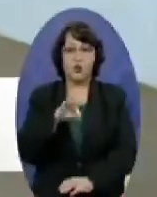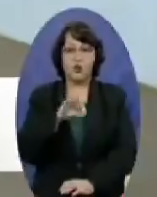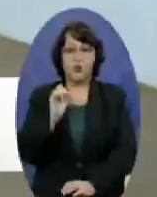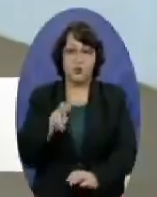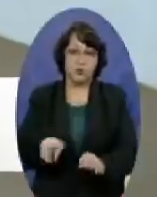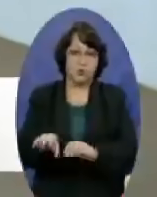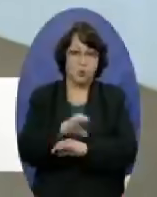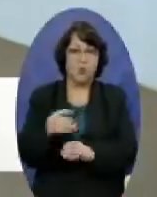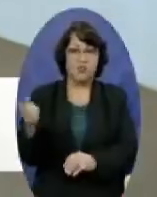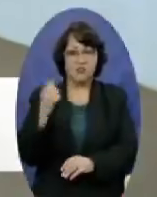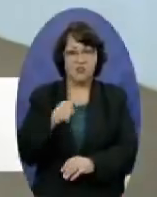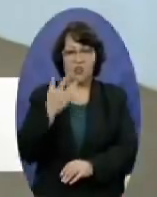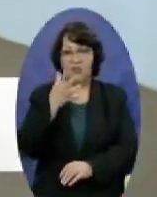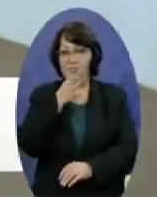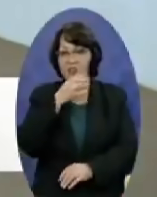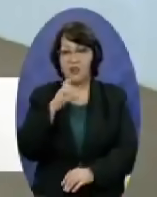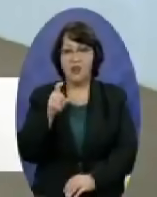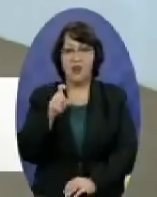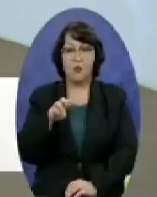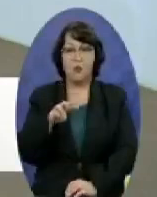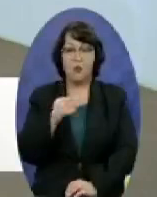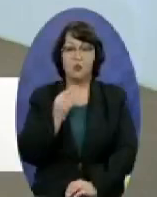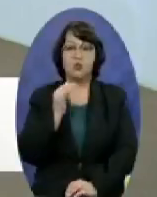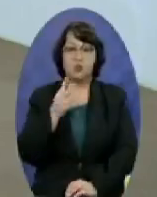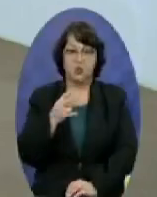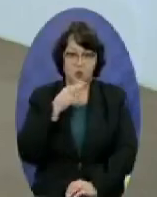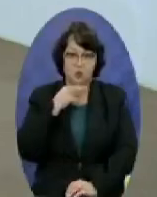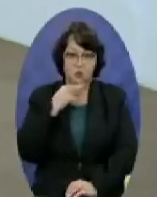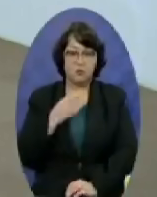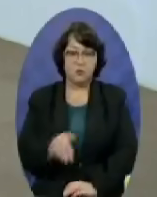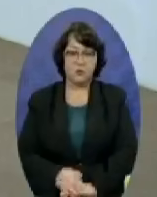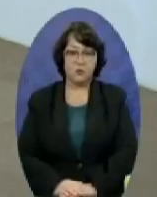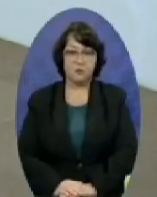оролцсон 5 настай Эмүүжин байлаа.